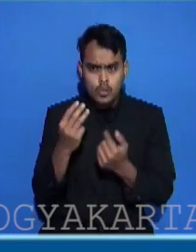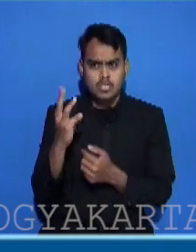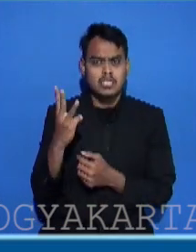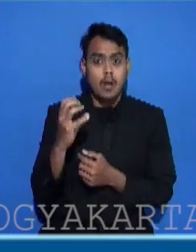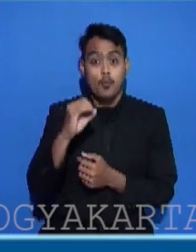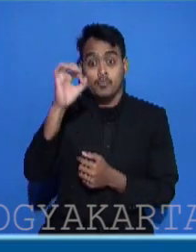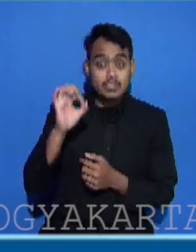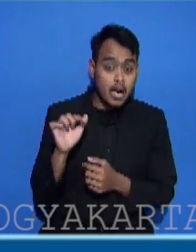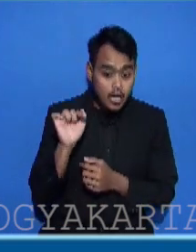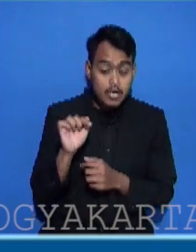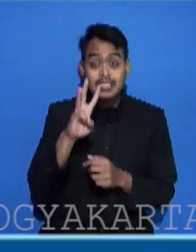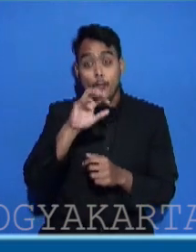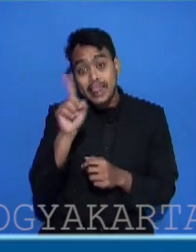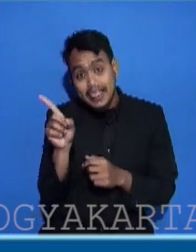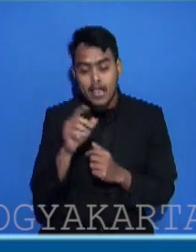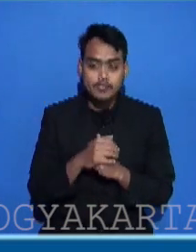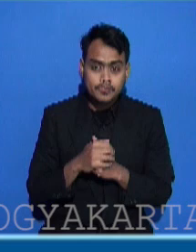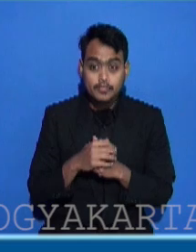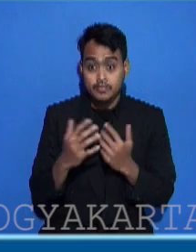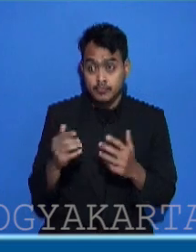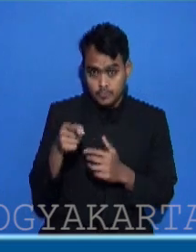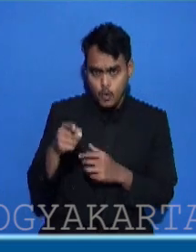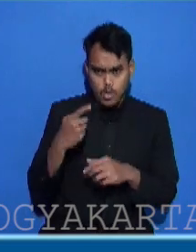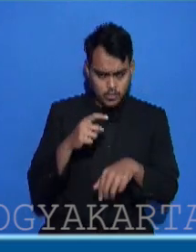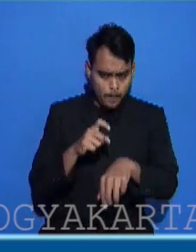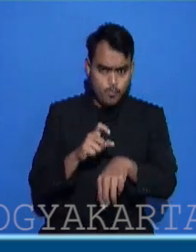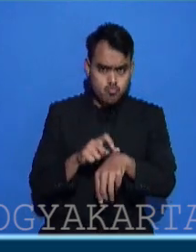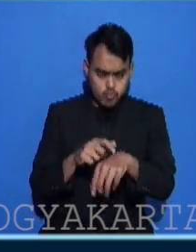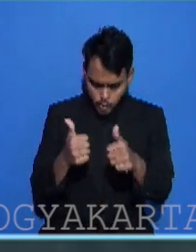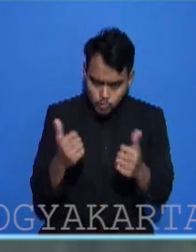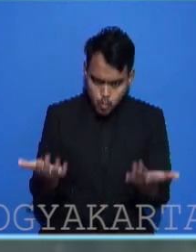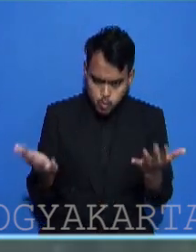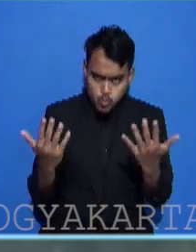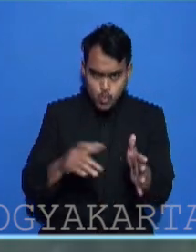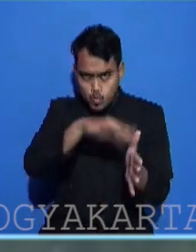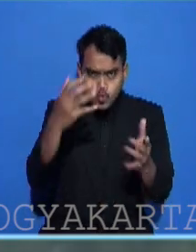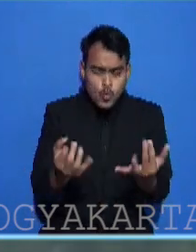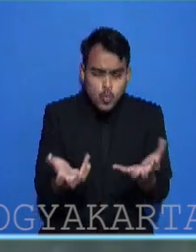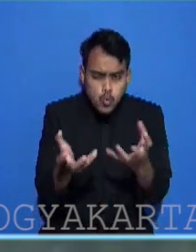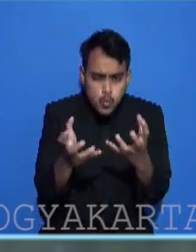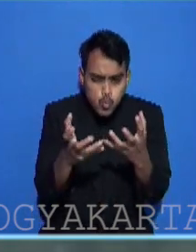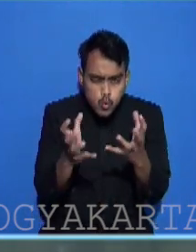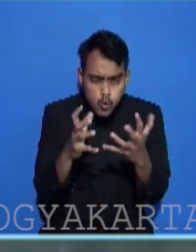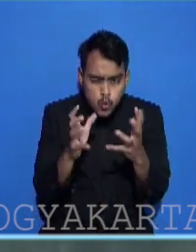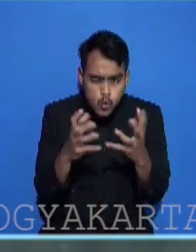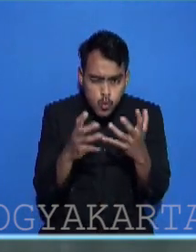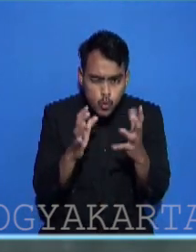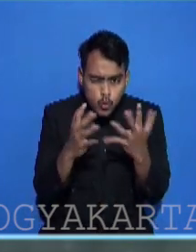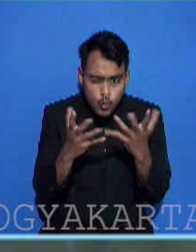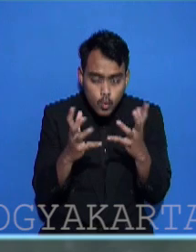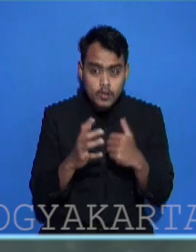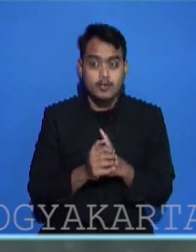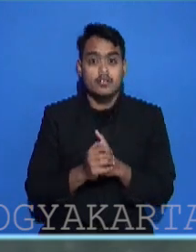nek sepindah niku harus manasi tunggunipun perapianipun nggih. Nek sudah kedua